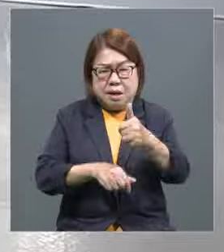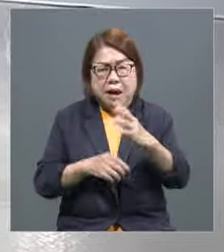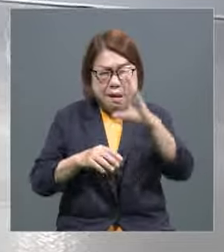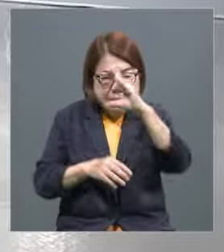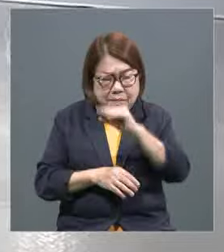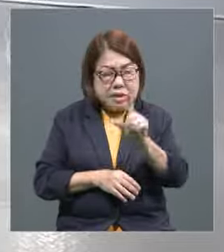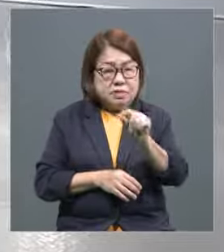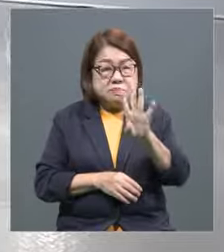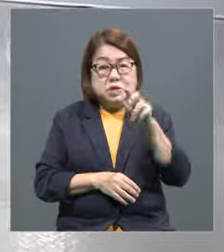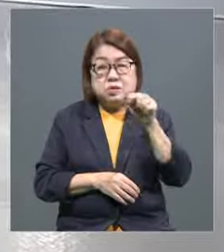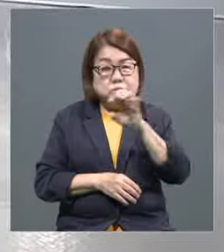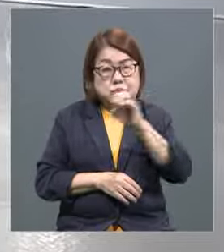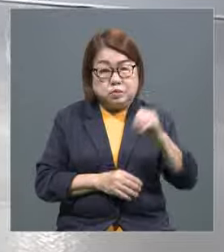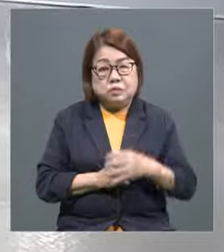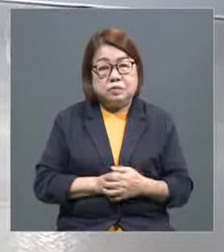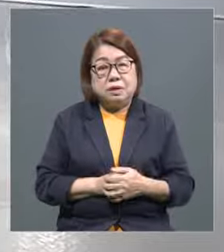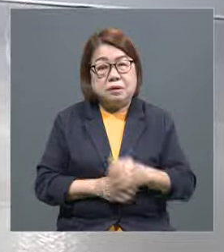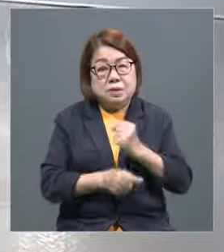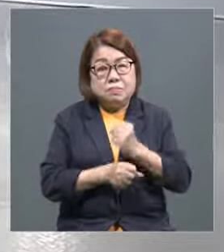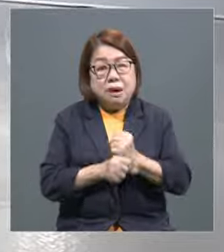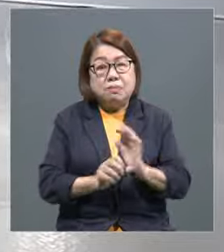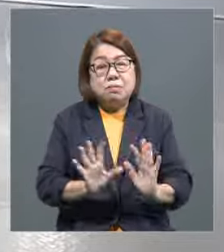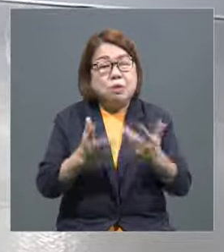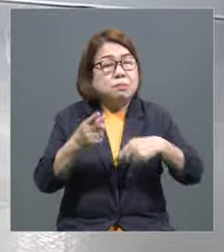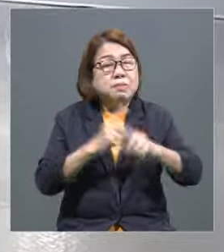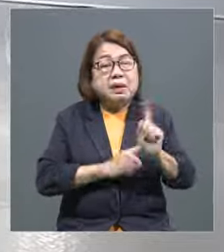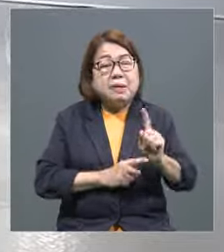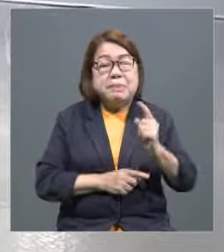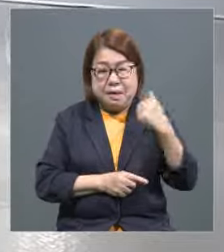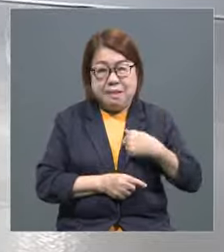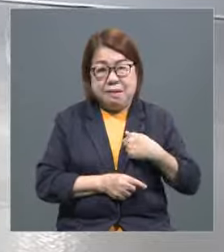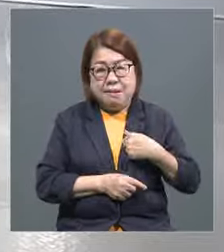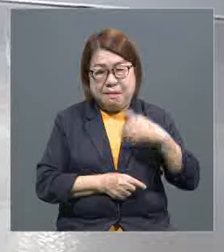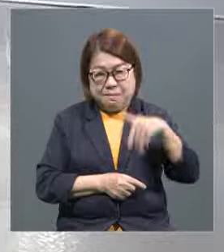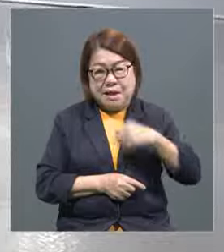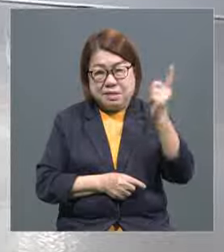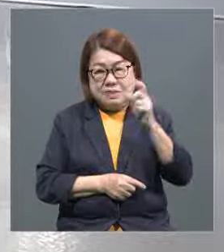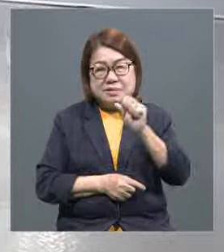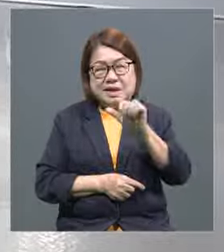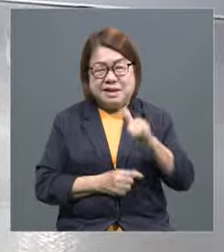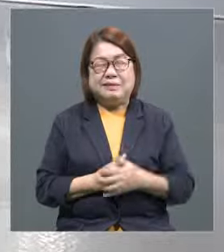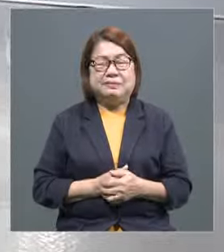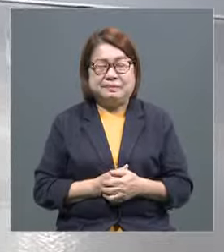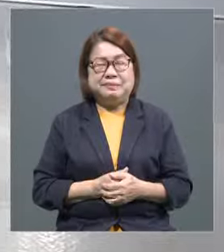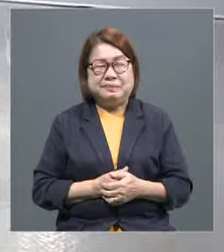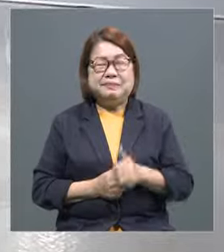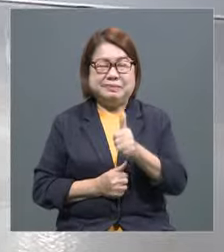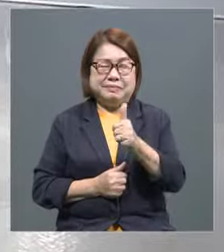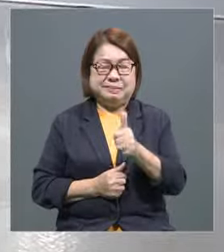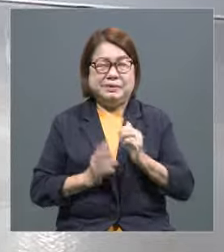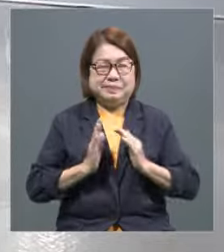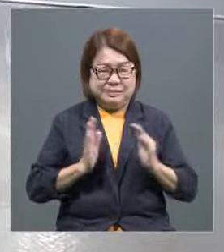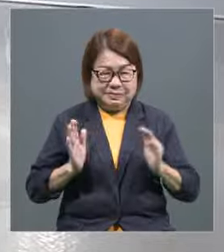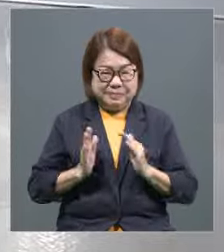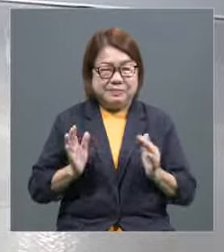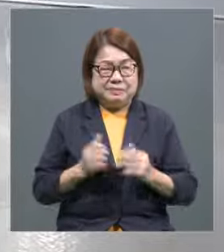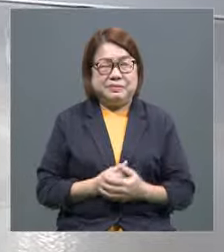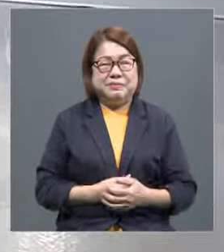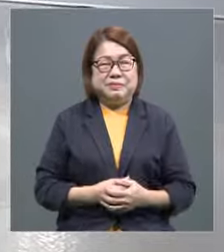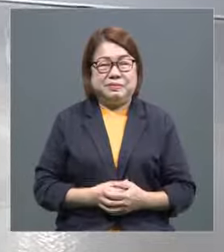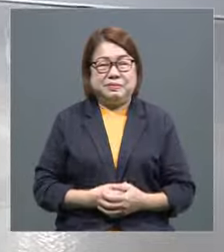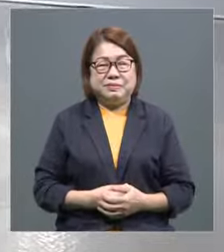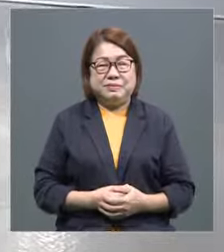าฬิกาค่ะถ้าเลิกงานแล้วยังไม่รู้จะไปไหนก็เชิญมาที่นี่กันได้ค่ะ ค่ะ ขอบคุณมากครับ ทักทายแฟนๆข่าวด้วยนะค